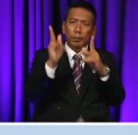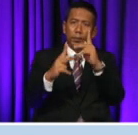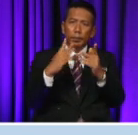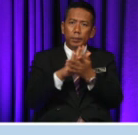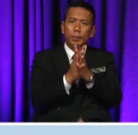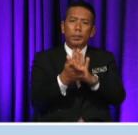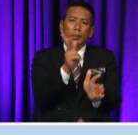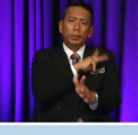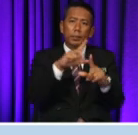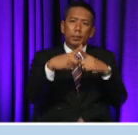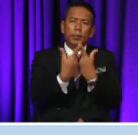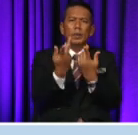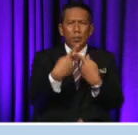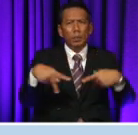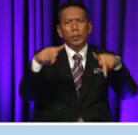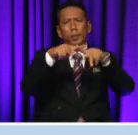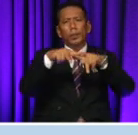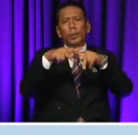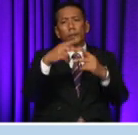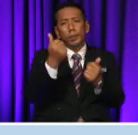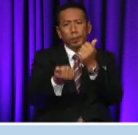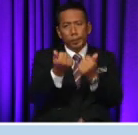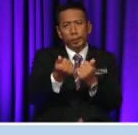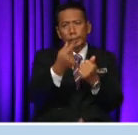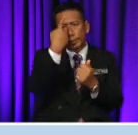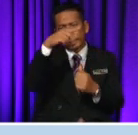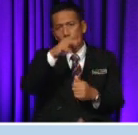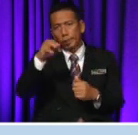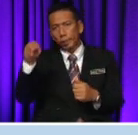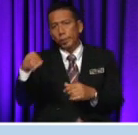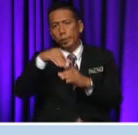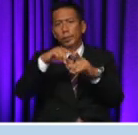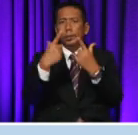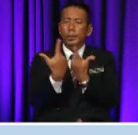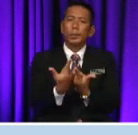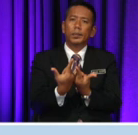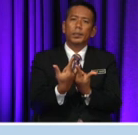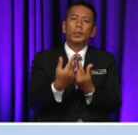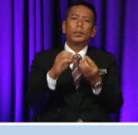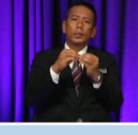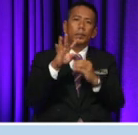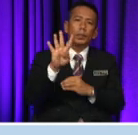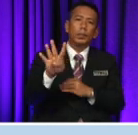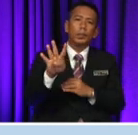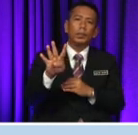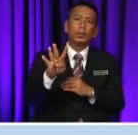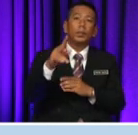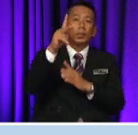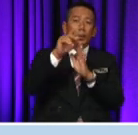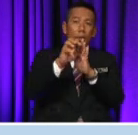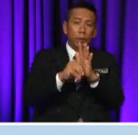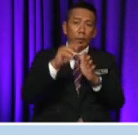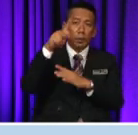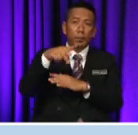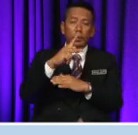itu perlu adil kepada murid-murid yang berada di dalam kelas kita baik yang keempat memastikan